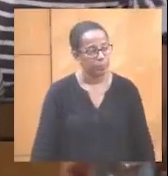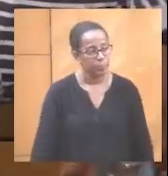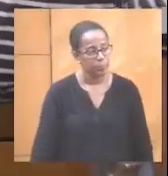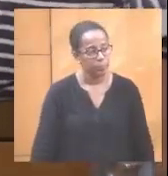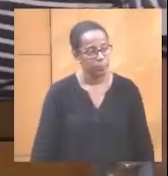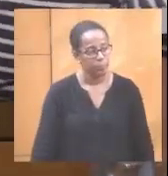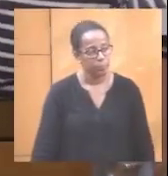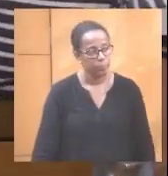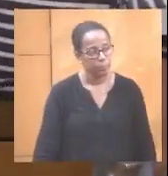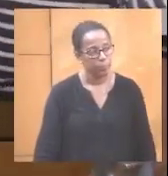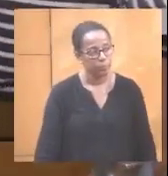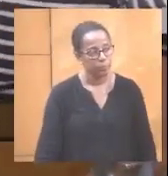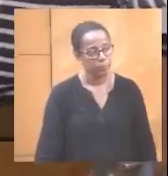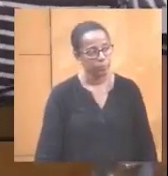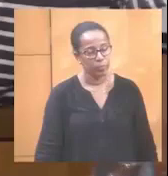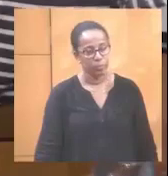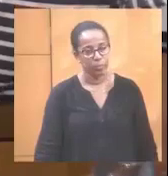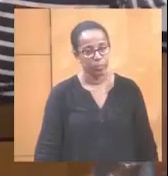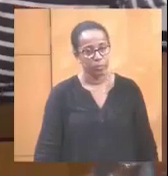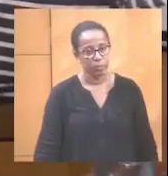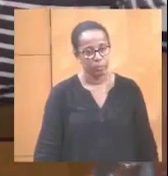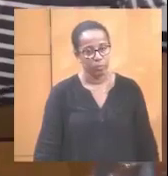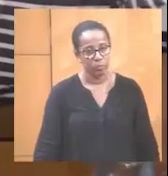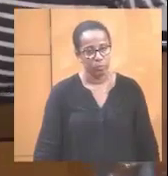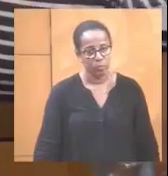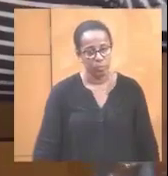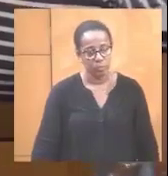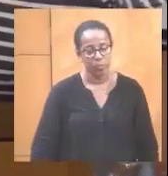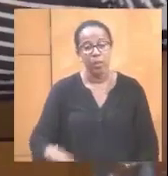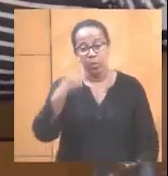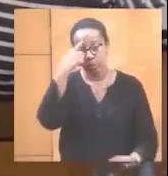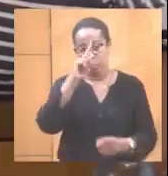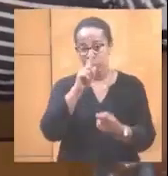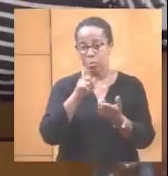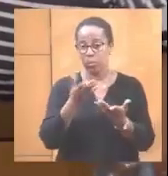Et pour pouvoir atteindre les objectifs